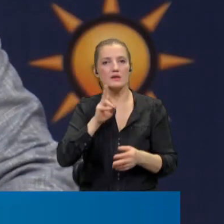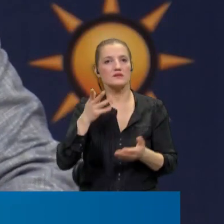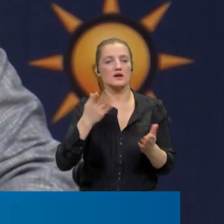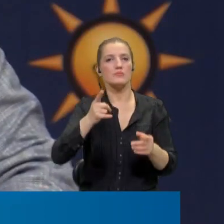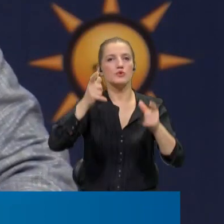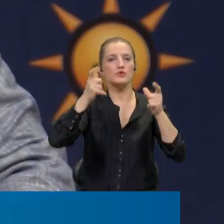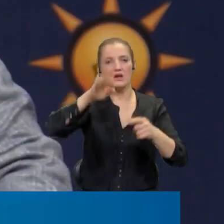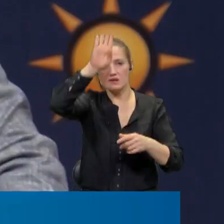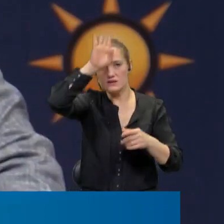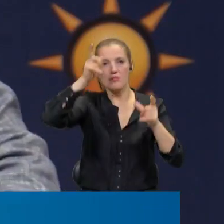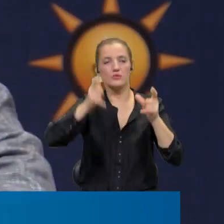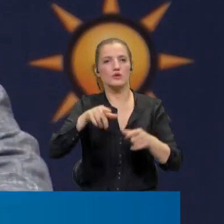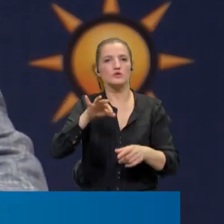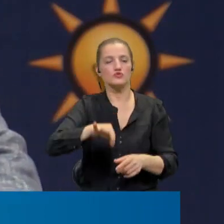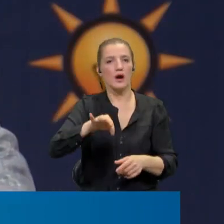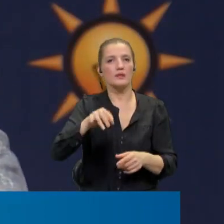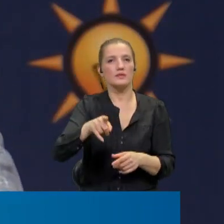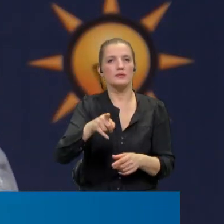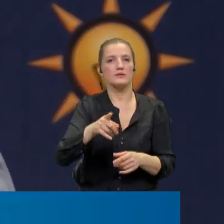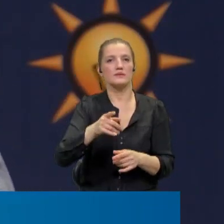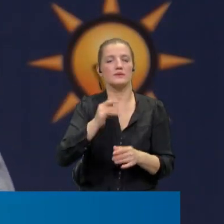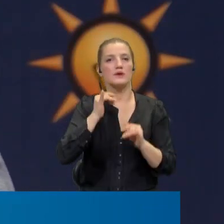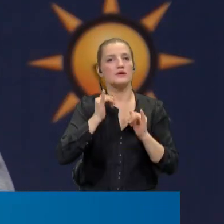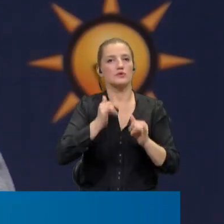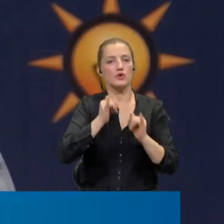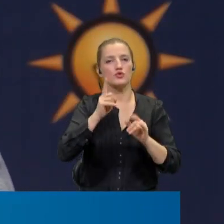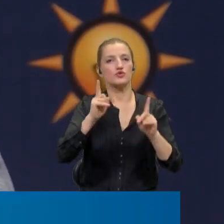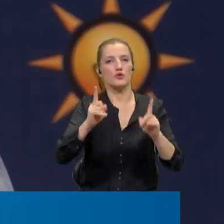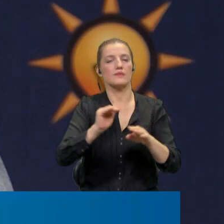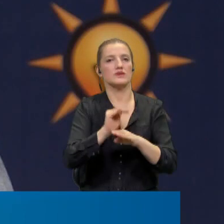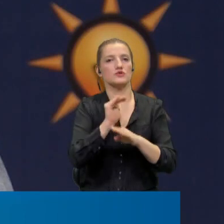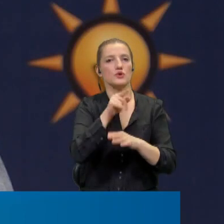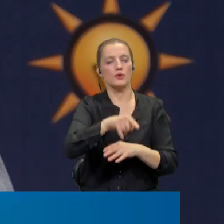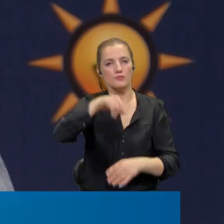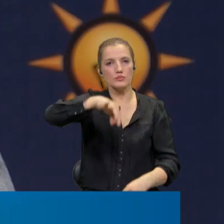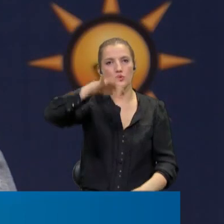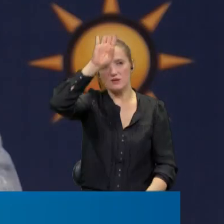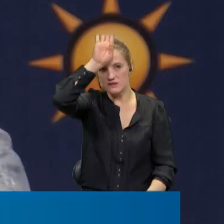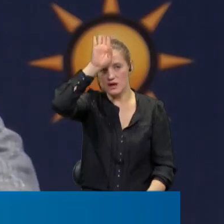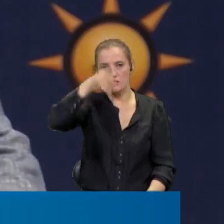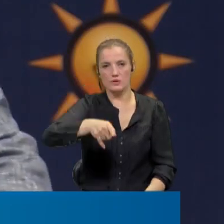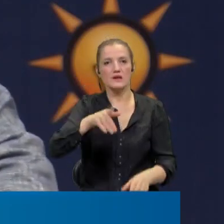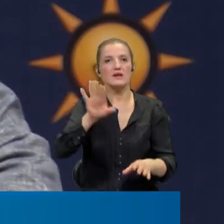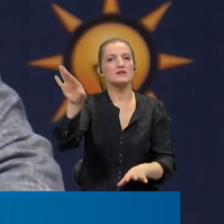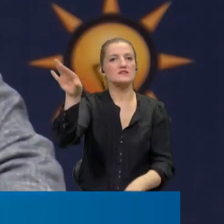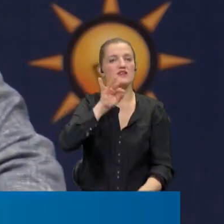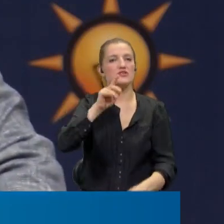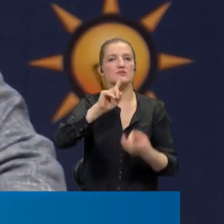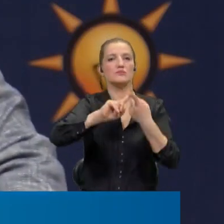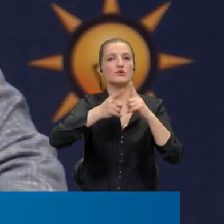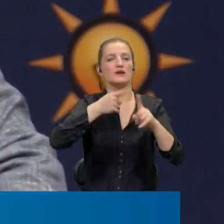bu şehir şu anda adeta bir Fetret dönemi yaşıyor bugün İstanbul'u seçilmiş